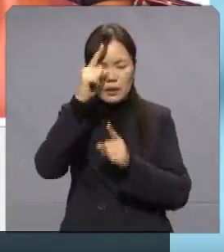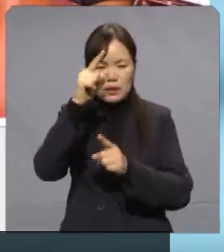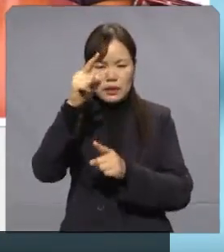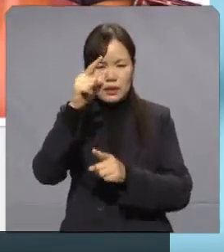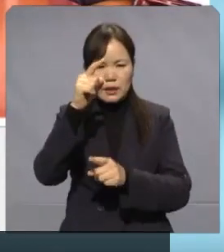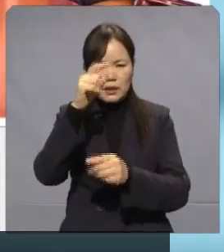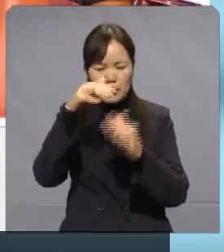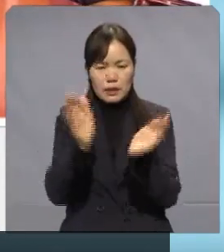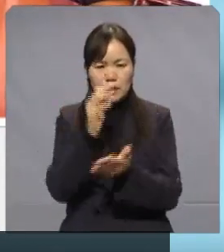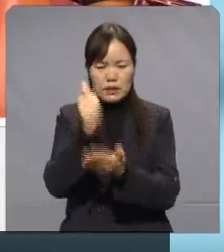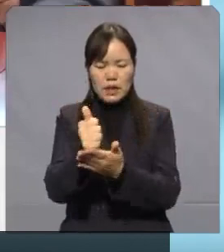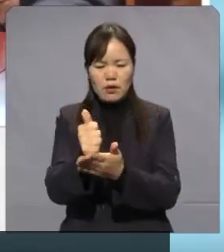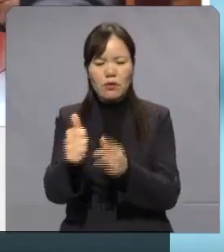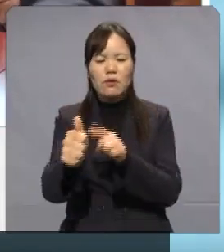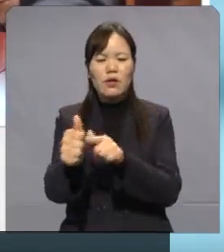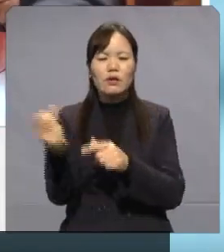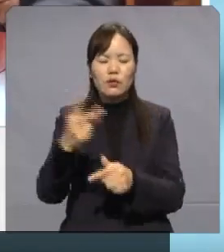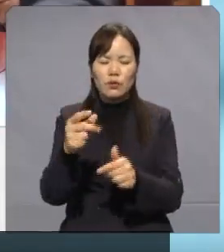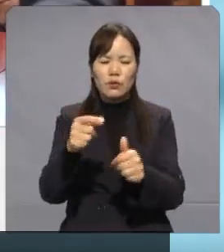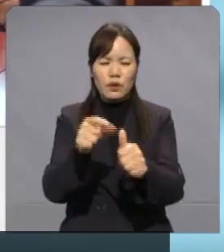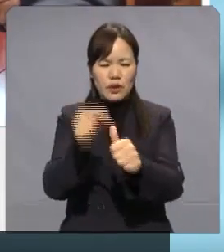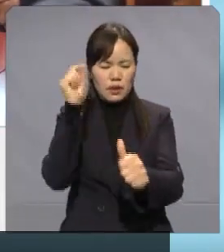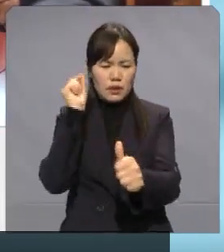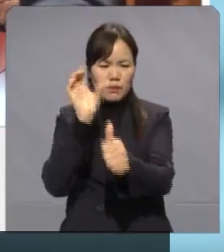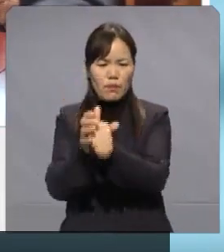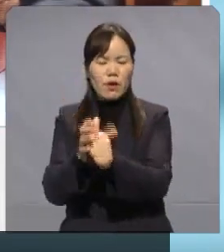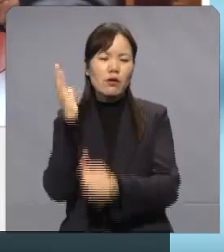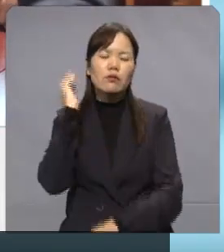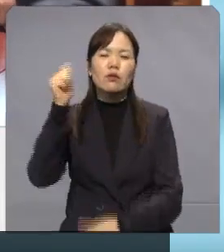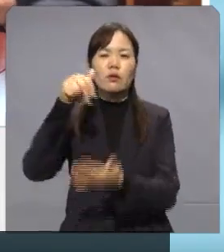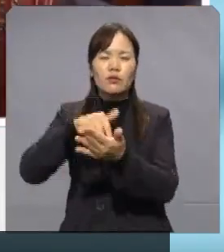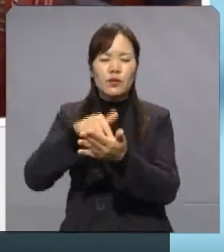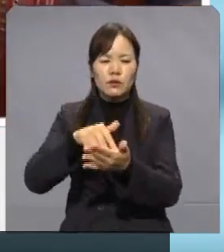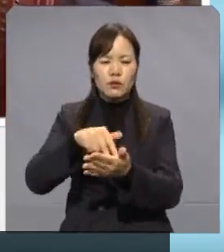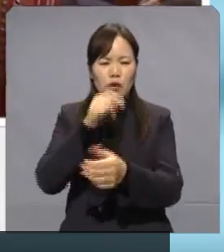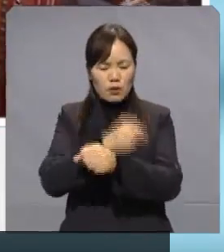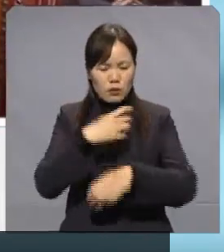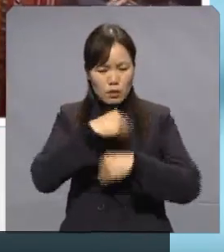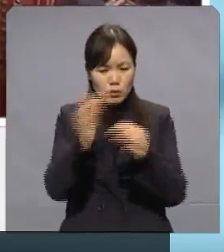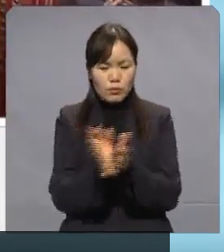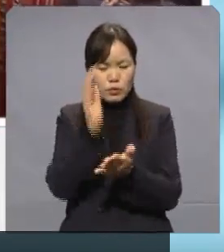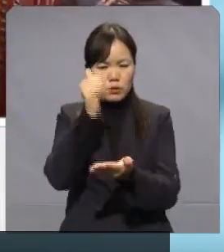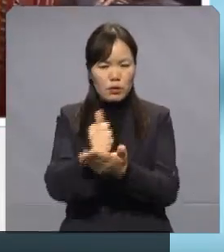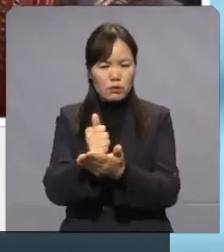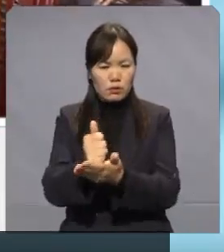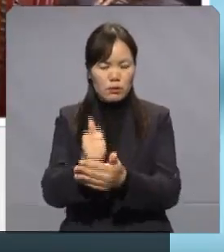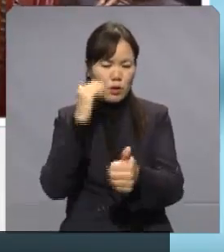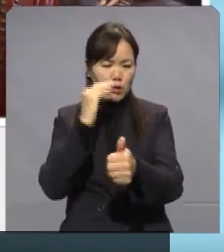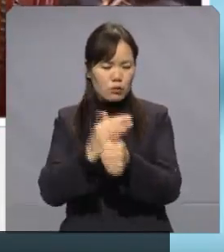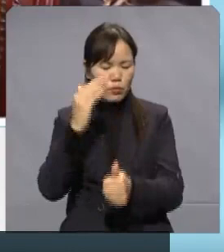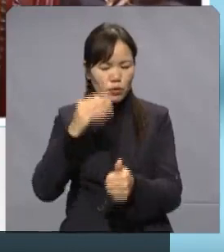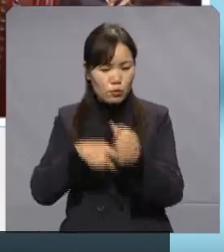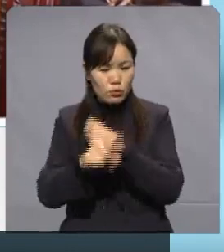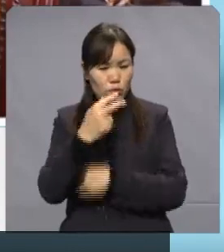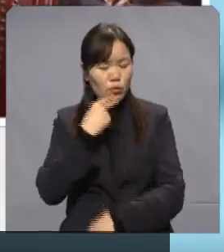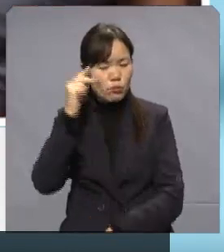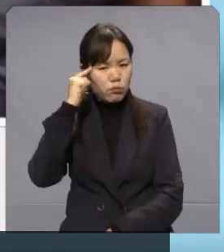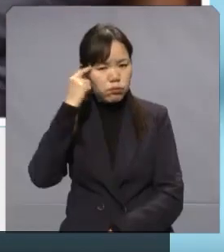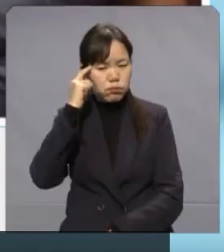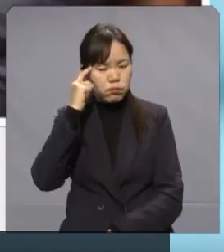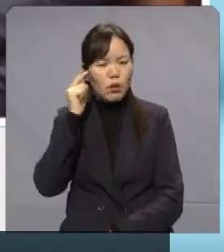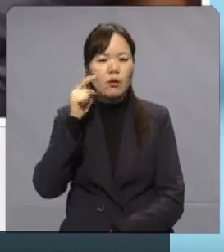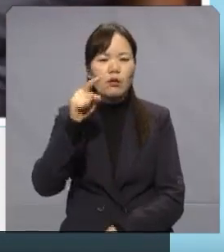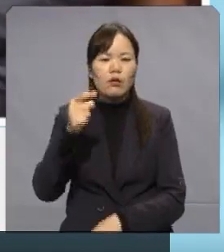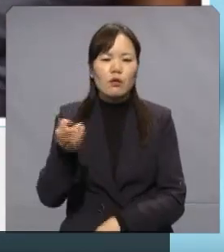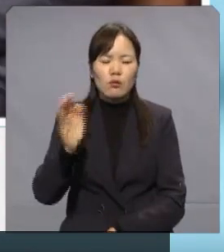아니면 그를 임명한 대통령 입장에서는 행안부 장관이 그만둬야 할 이유가 없다라고 지금 생각을 하고 있는 거 아니겠습니까? 그러니까